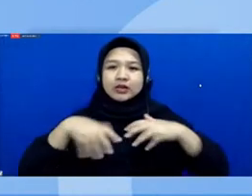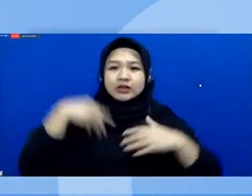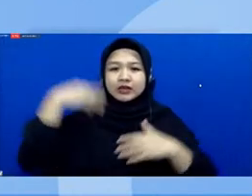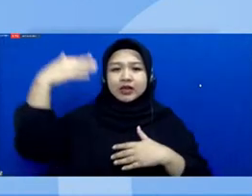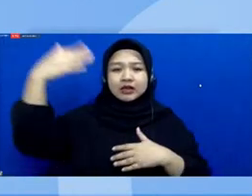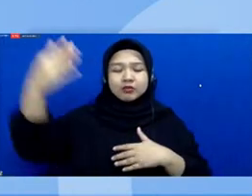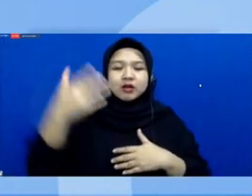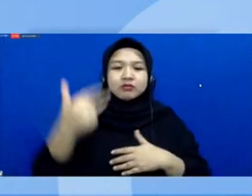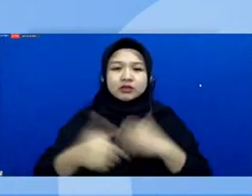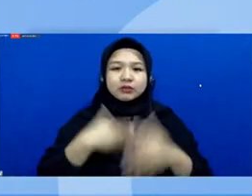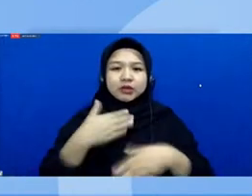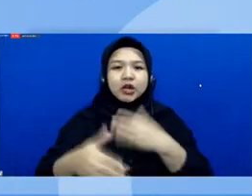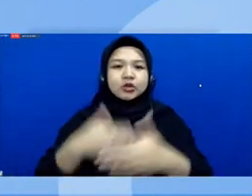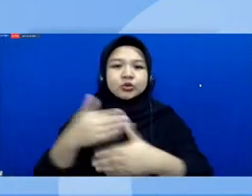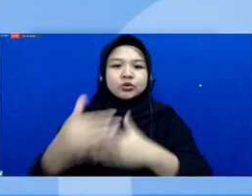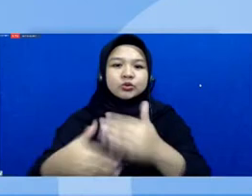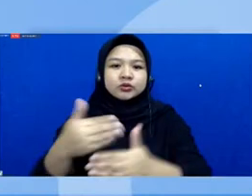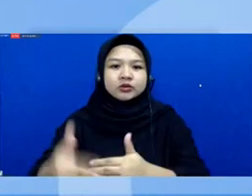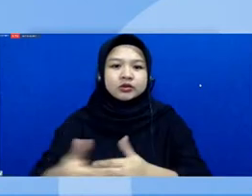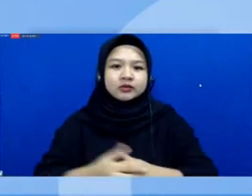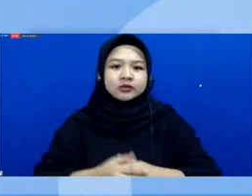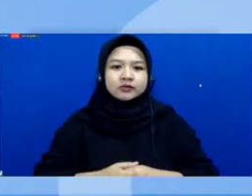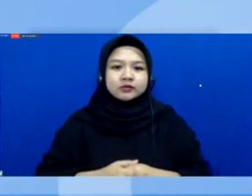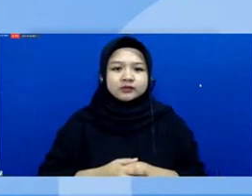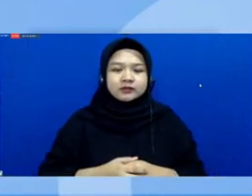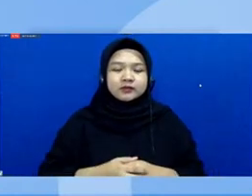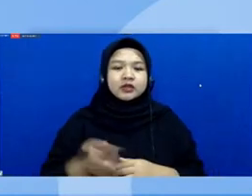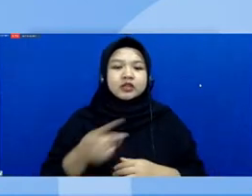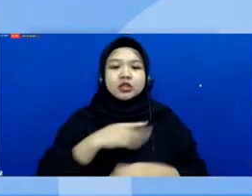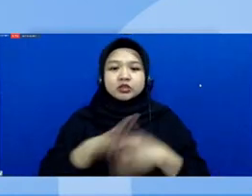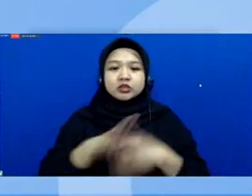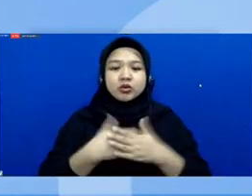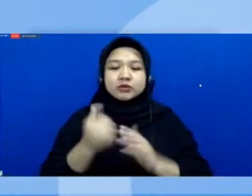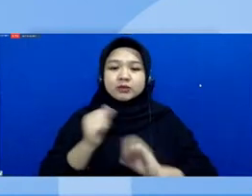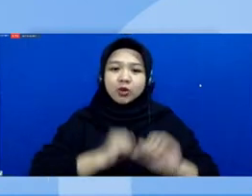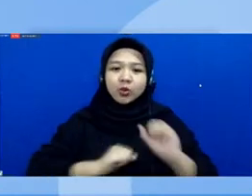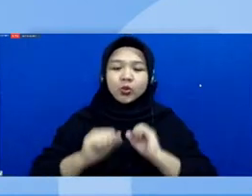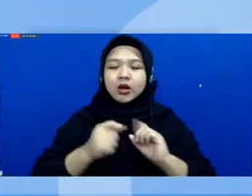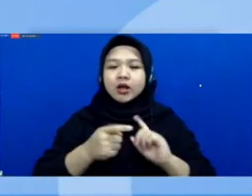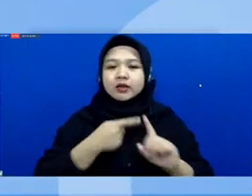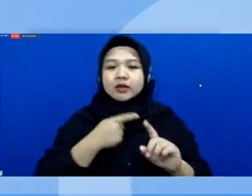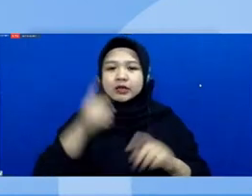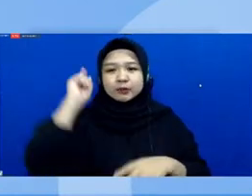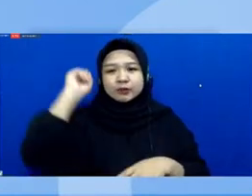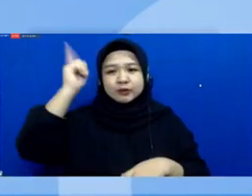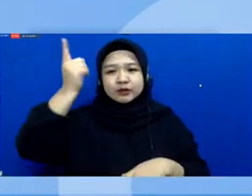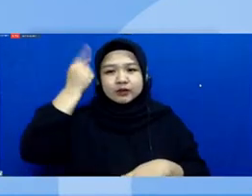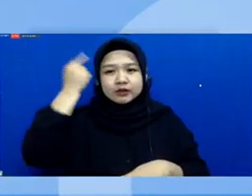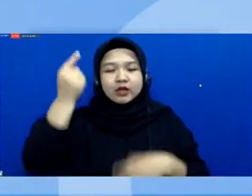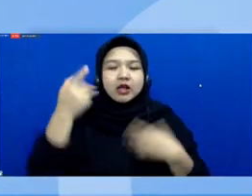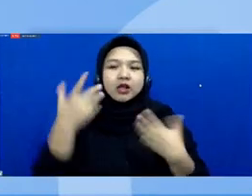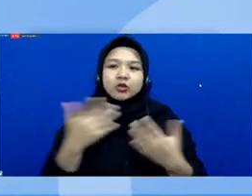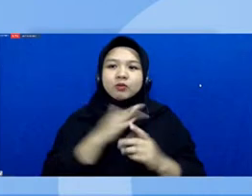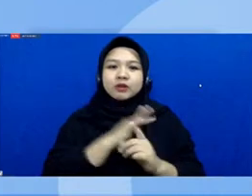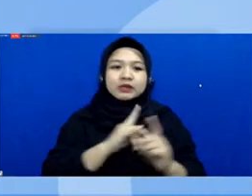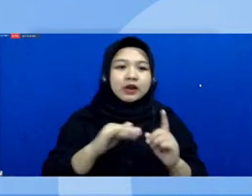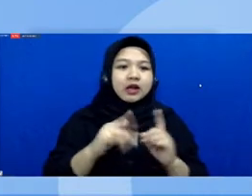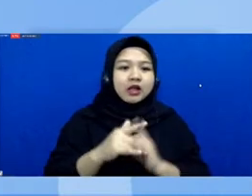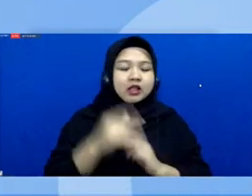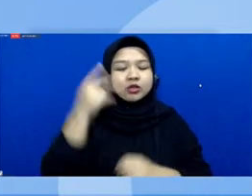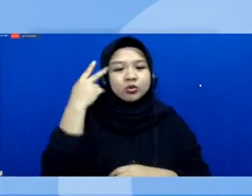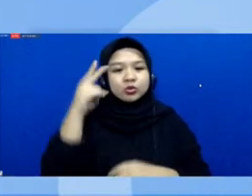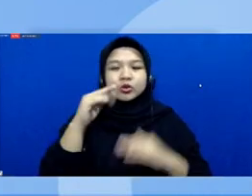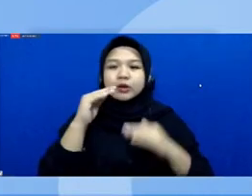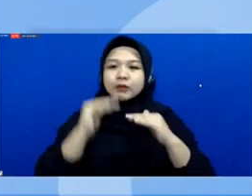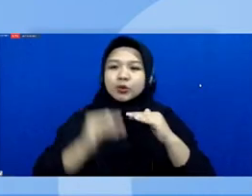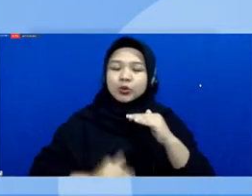bisa berkelanjutan ya, yang bisa dilakukan oleh kita semua baik dari institusi pemerintah maupun masyarakat untuk